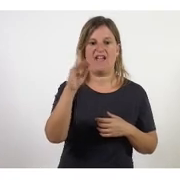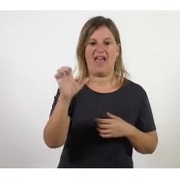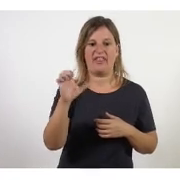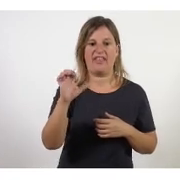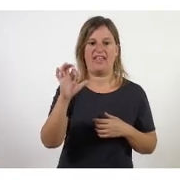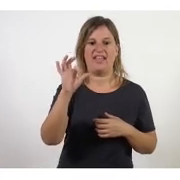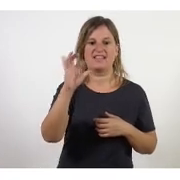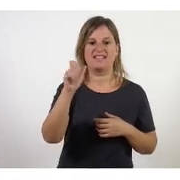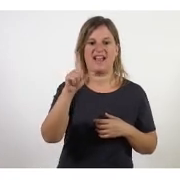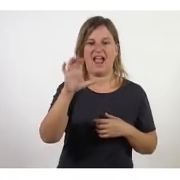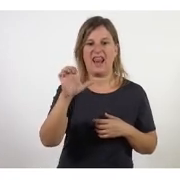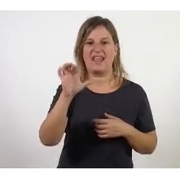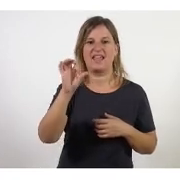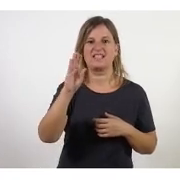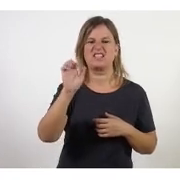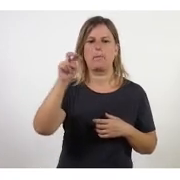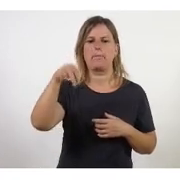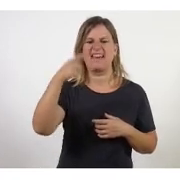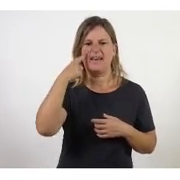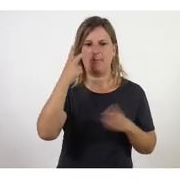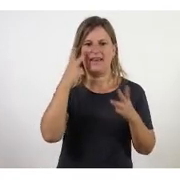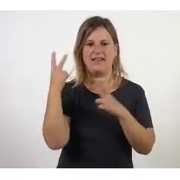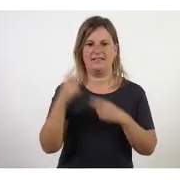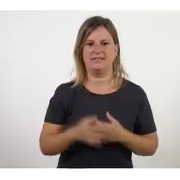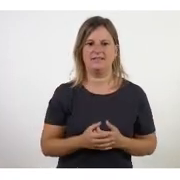Scale, Spin, mira què fa l'Spin.